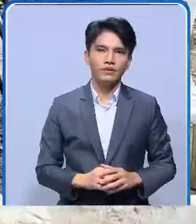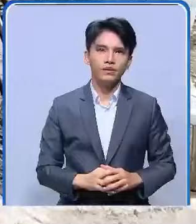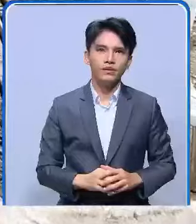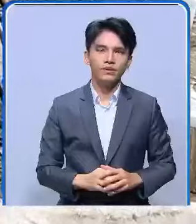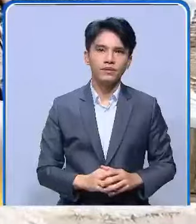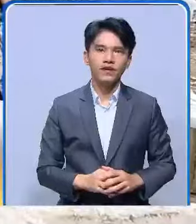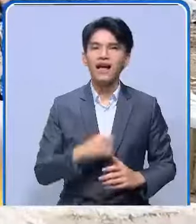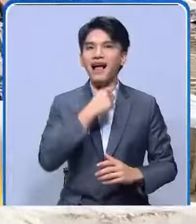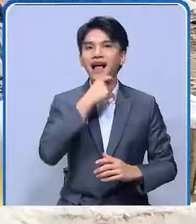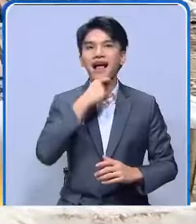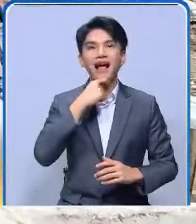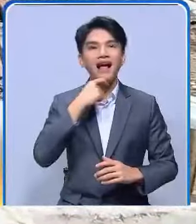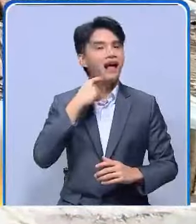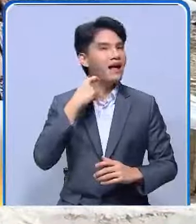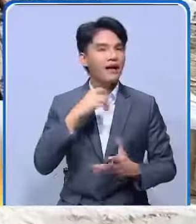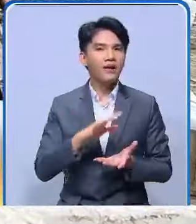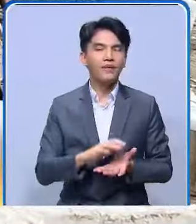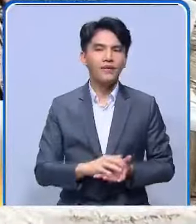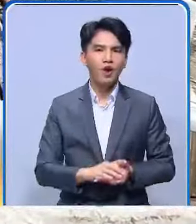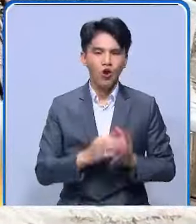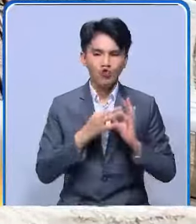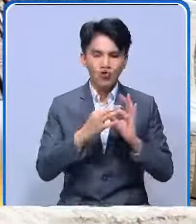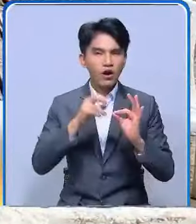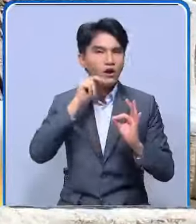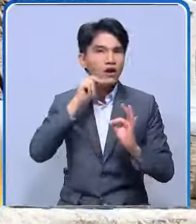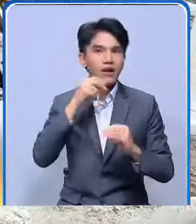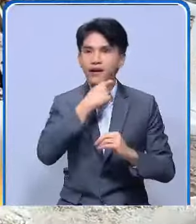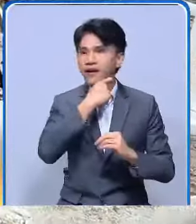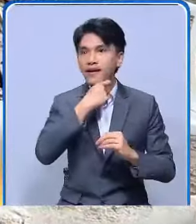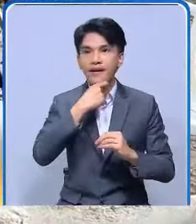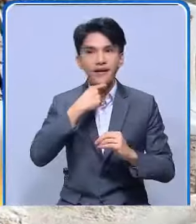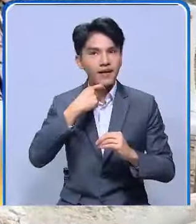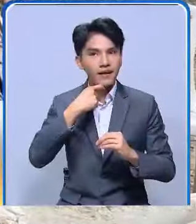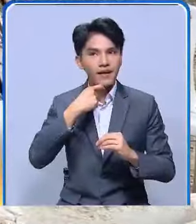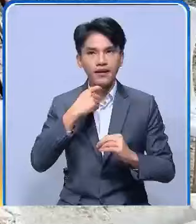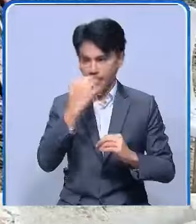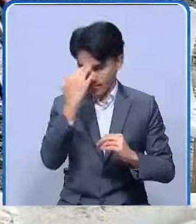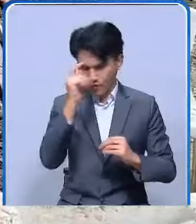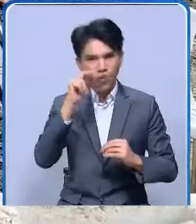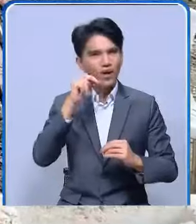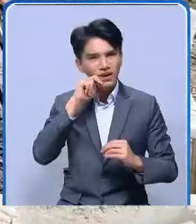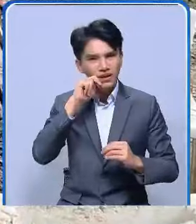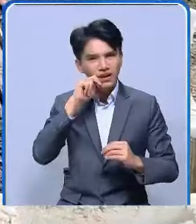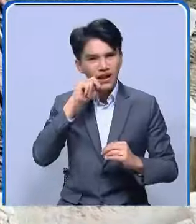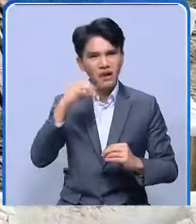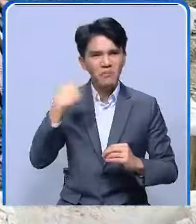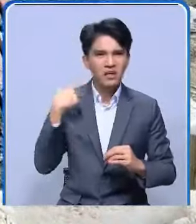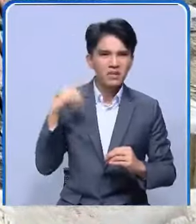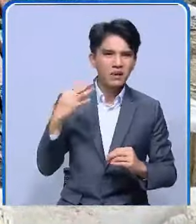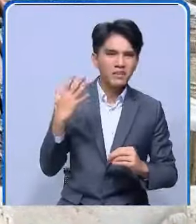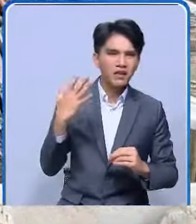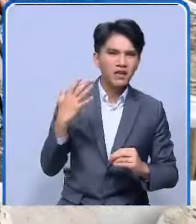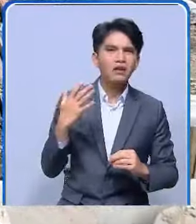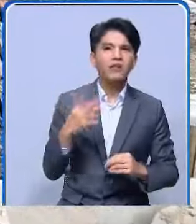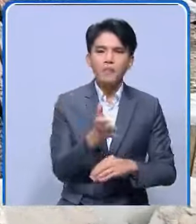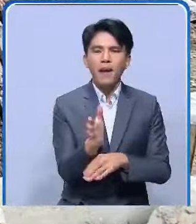แห้งค ่ ะ แห้งเป็นห่วงเรื่องน้ำไหมครับก็ เป็นห่วงค่ะเนี่ยบางวันก็ได้บางวันก็ไม่ได้เพราะน้ำมันน้อยปี